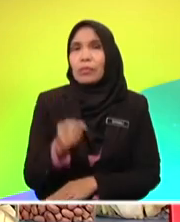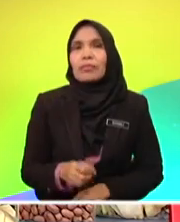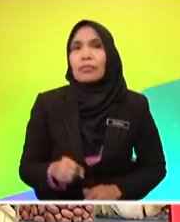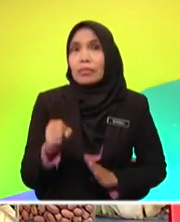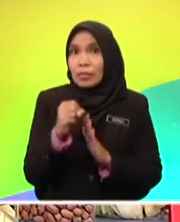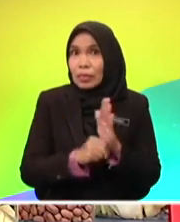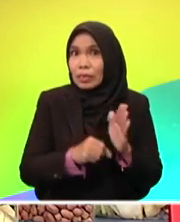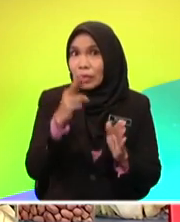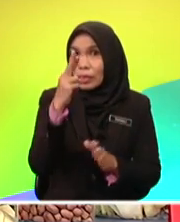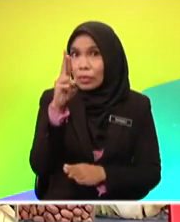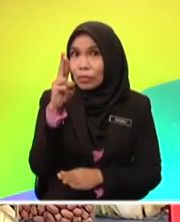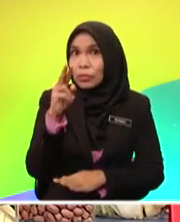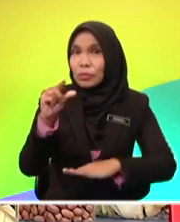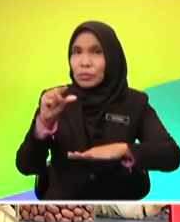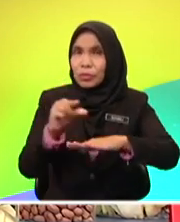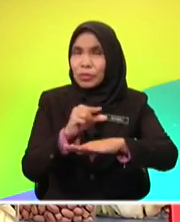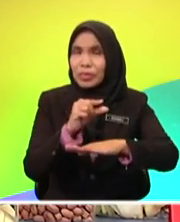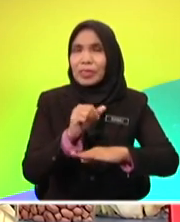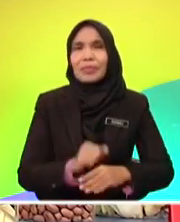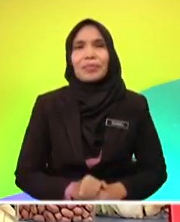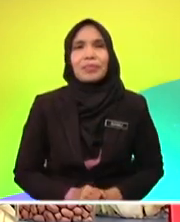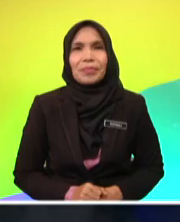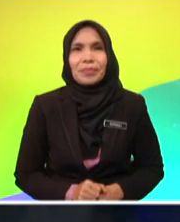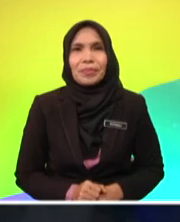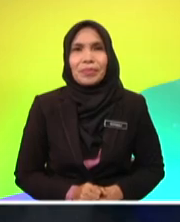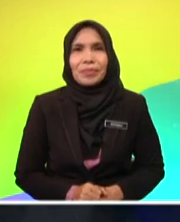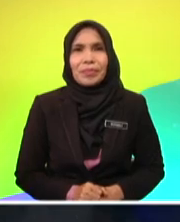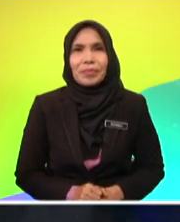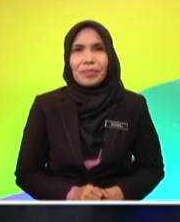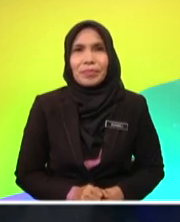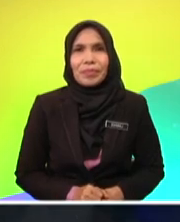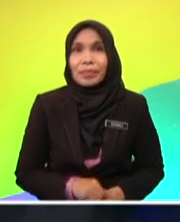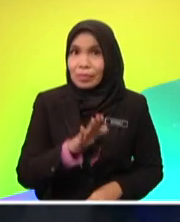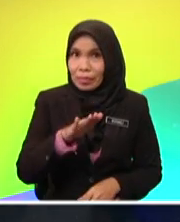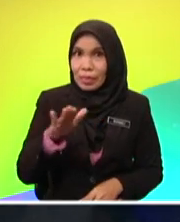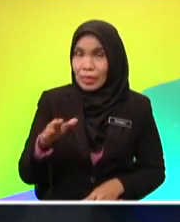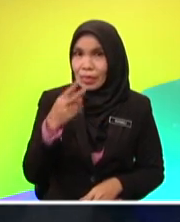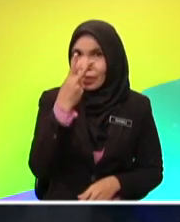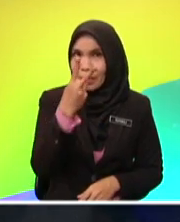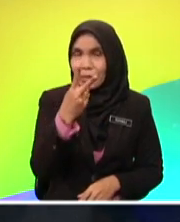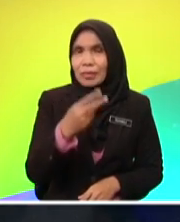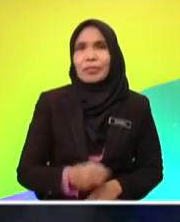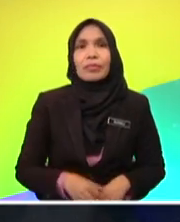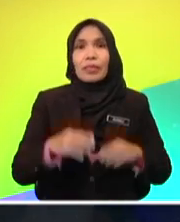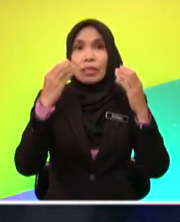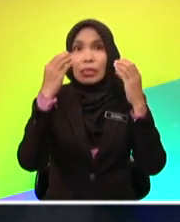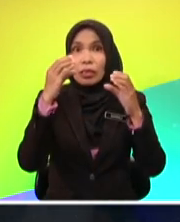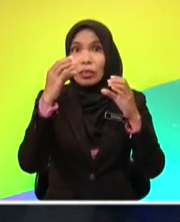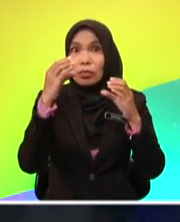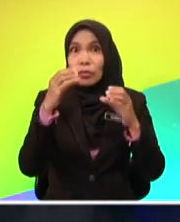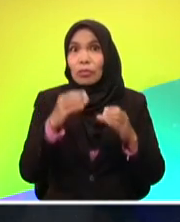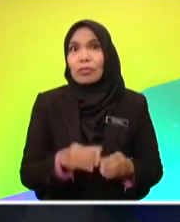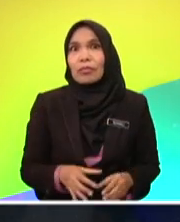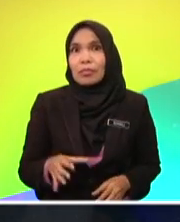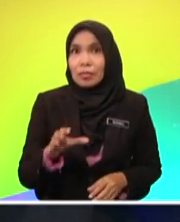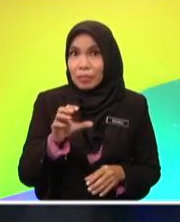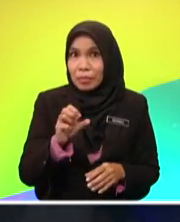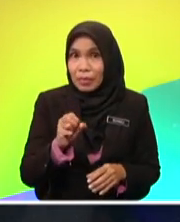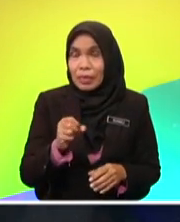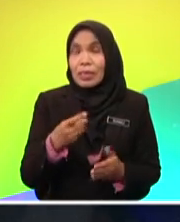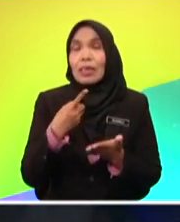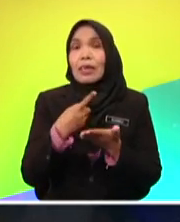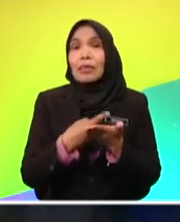persilakan Cikgu Syaira untuk beri penerangan lanjut. Okey, anak-anak tengok kat rumah ni, cikgu pegang apa ni? Ini adalah